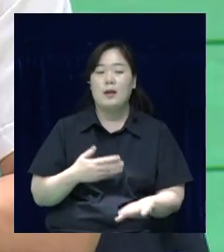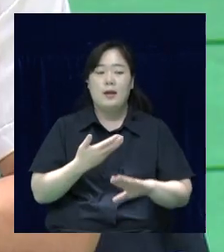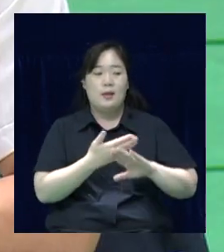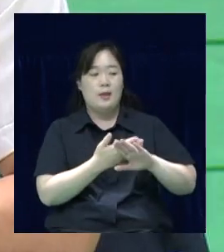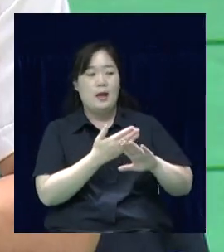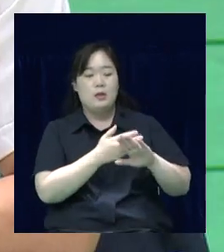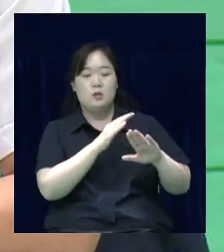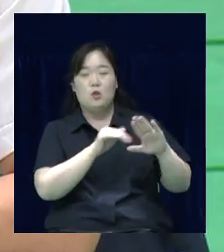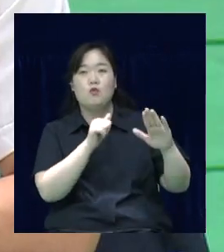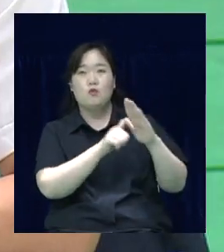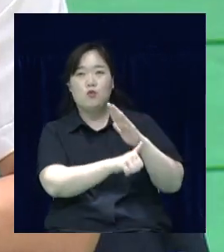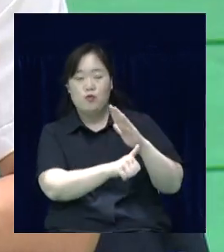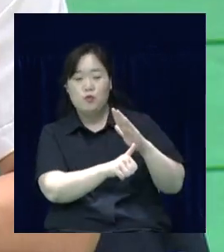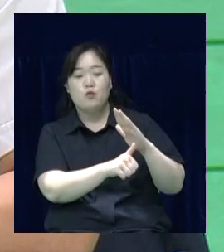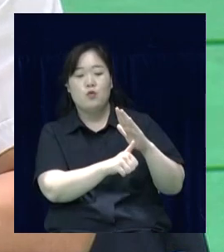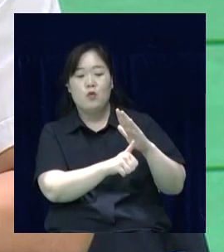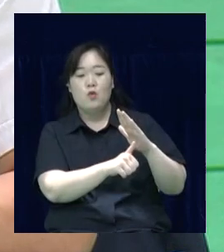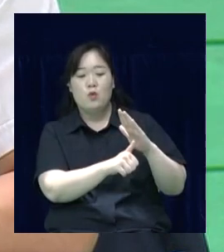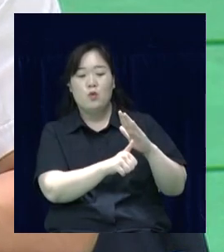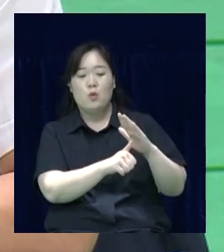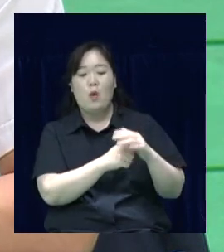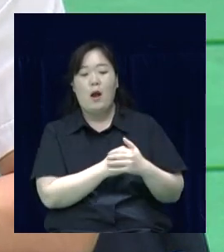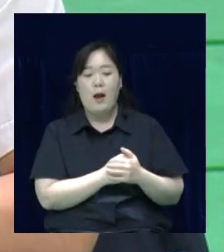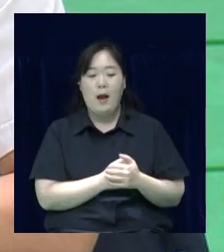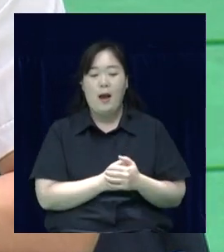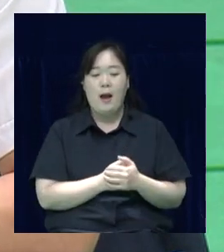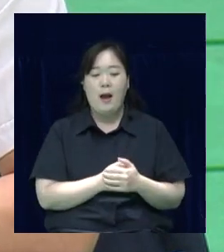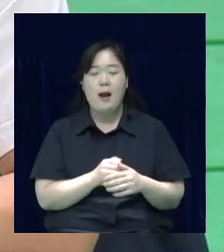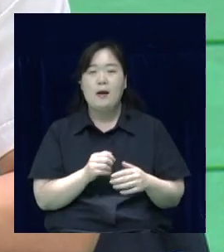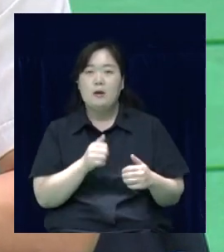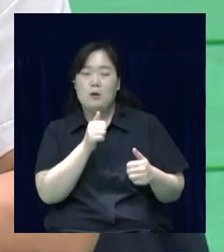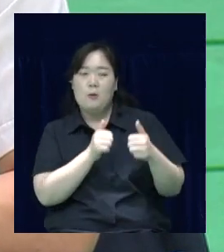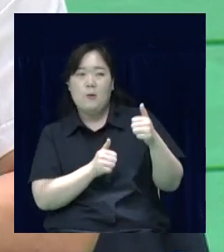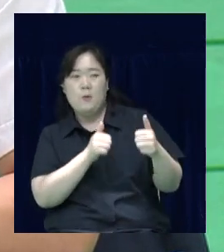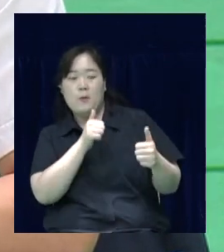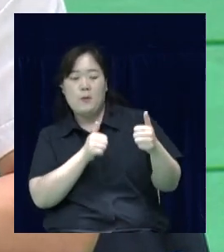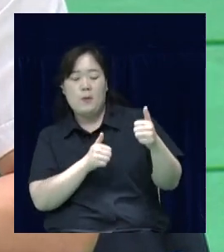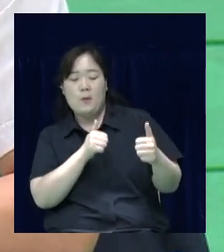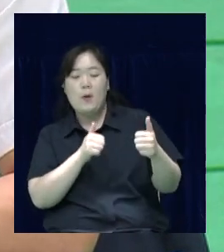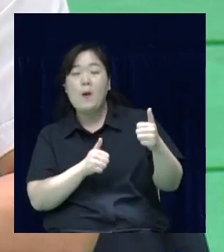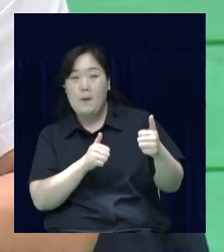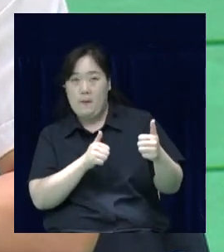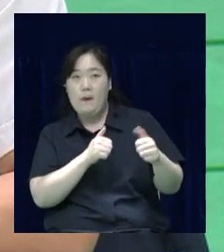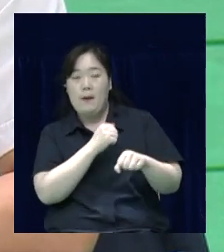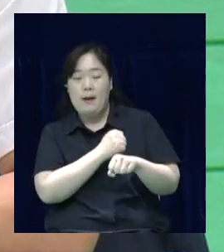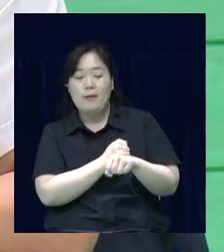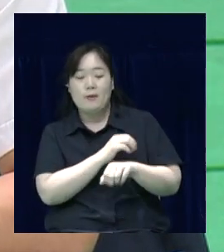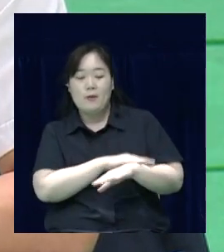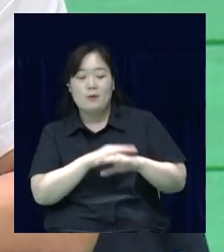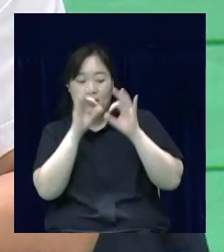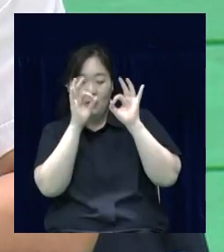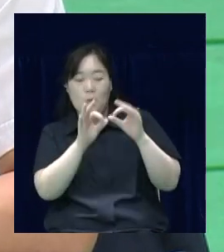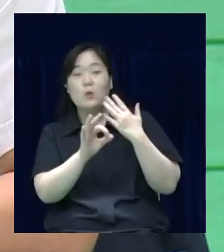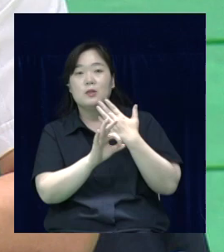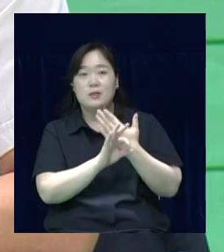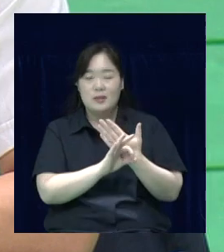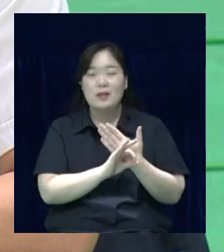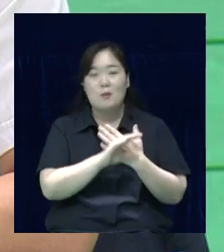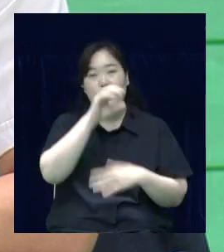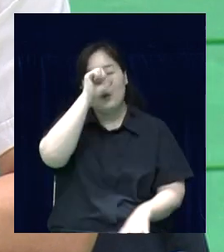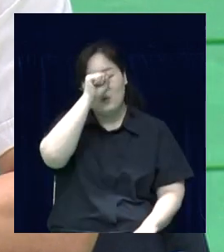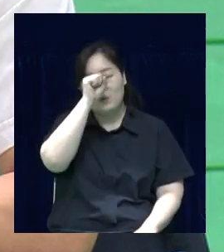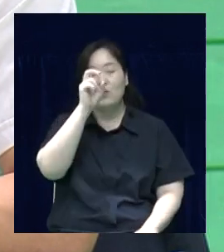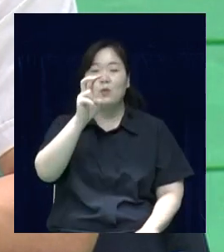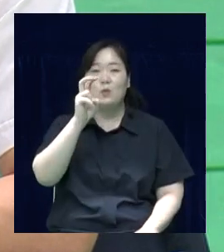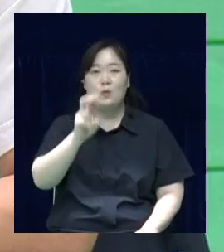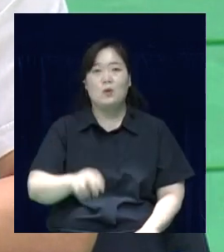했던 경합하면서 있어서의 어떤 전략을 잘 펼치냐, 이런 것이 우리 시청자들의 어떤 보시는 시청의 어떤 포인트가 되지 않을까